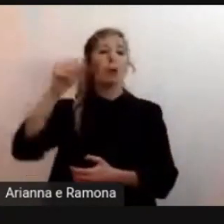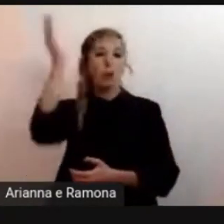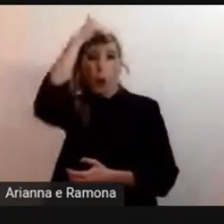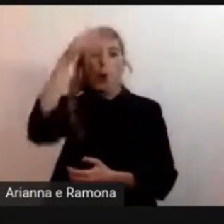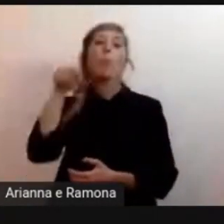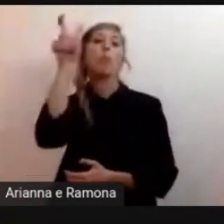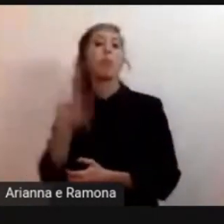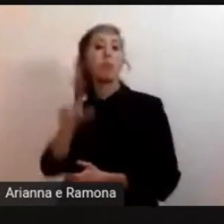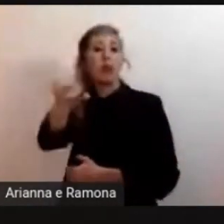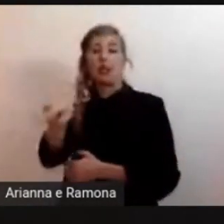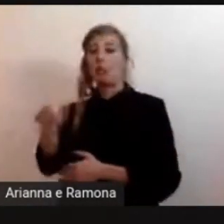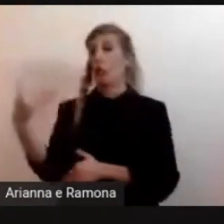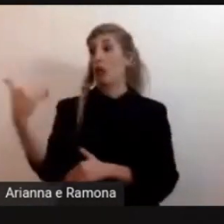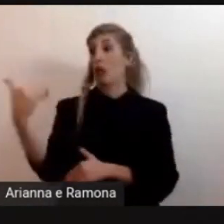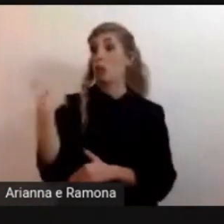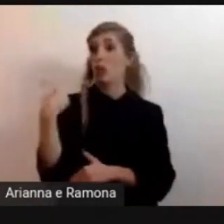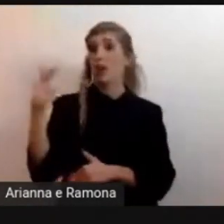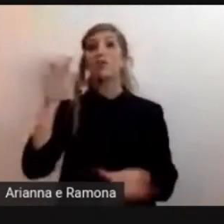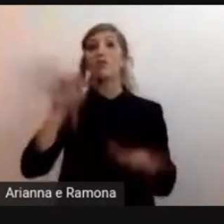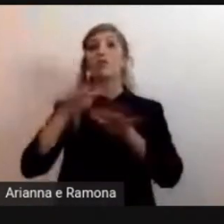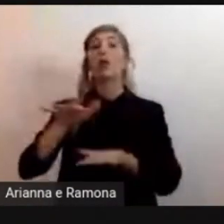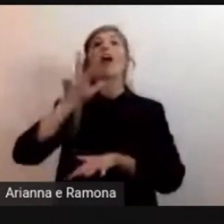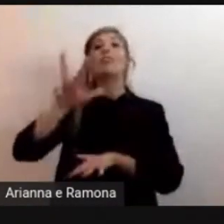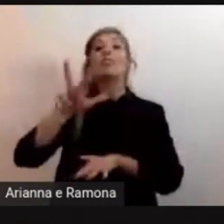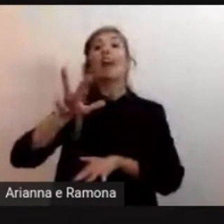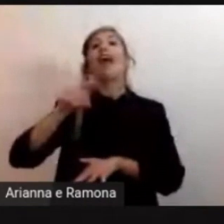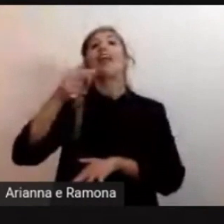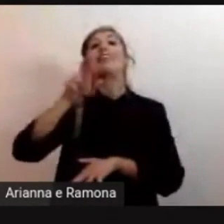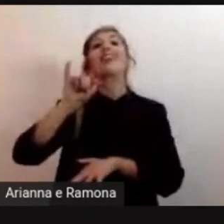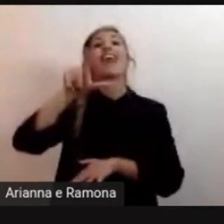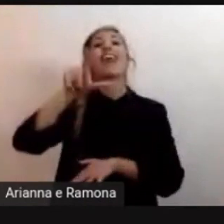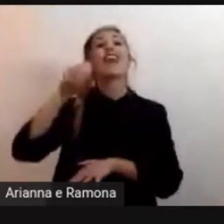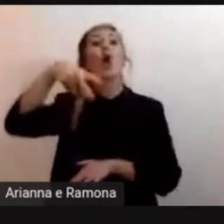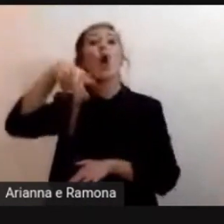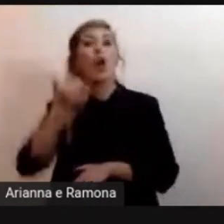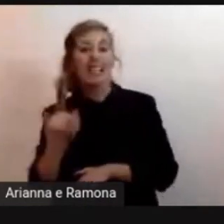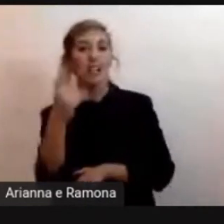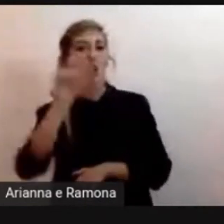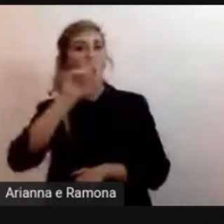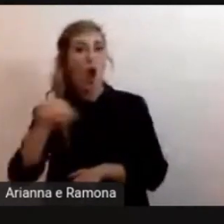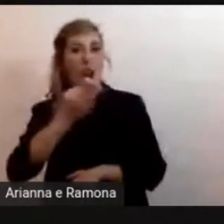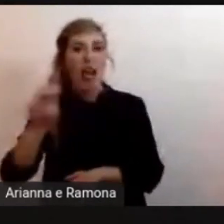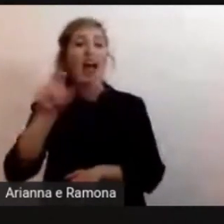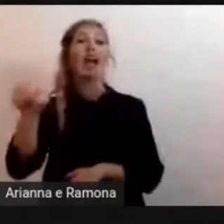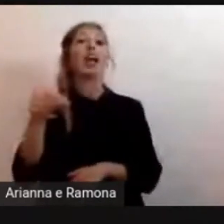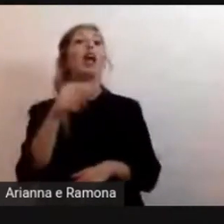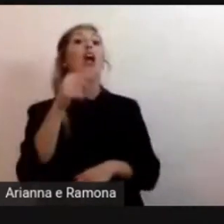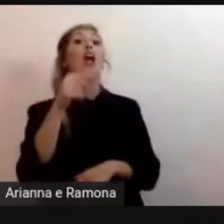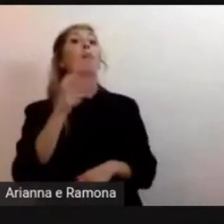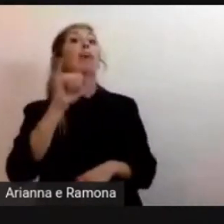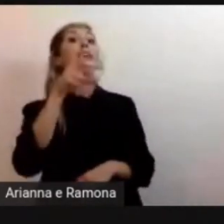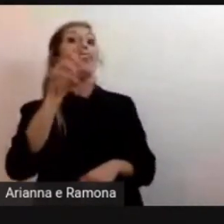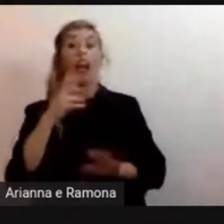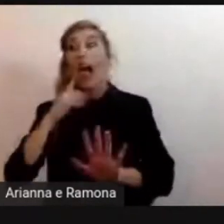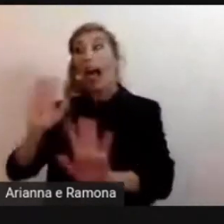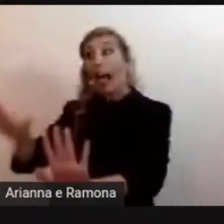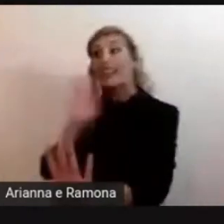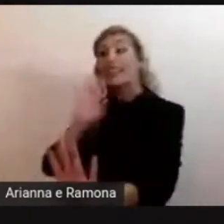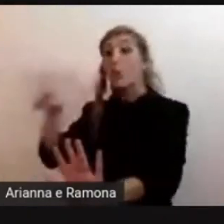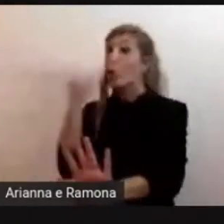sistema decentemente 3 trilioni di dollari il budget se questa come dimostra l'ultima domanda che ti devo